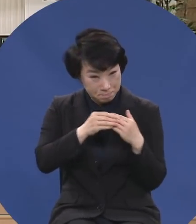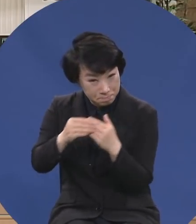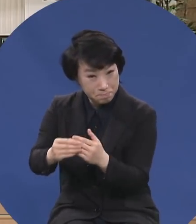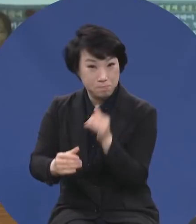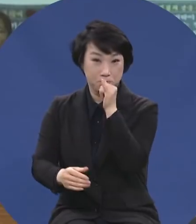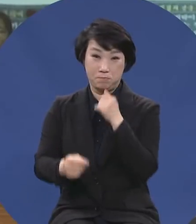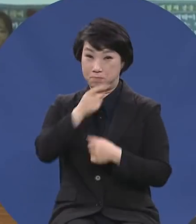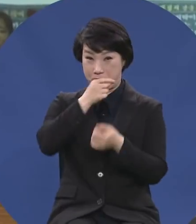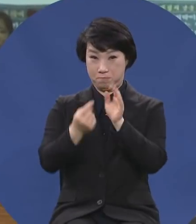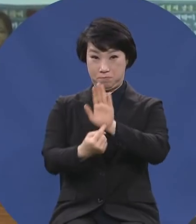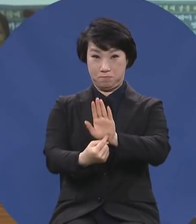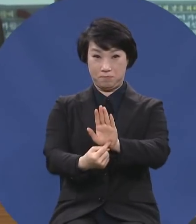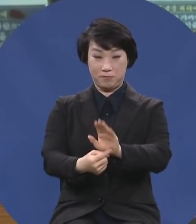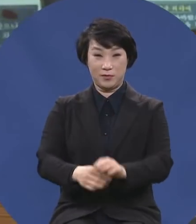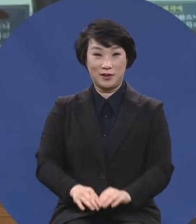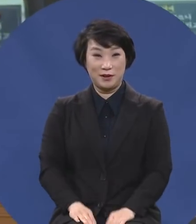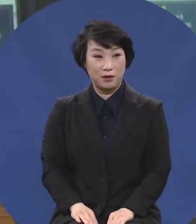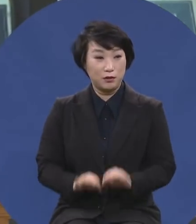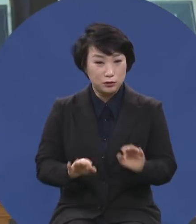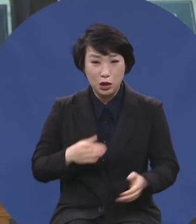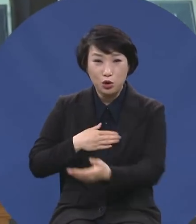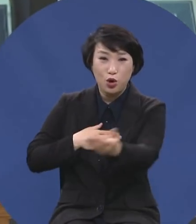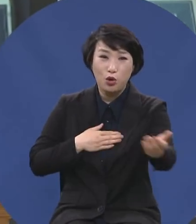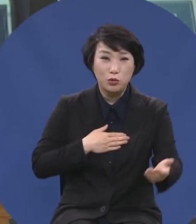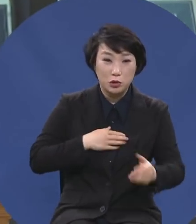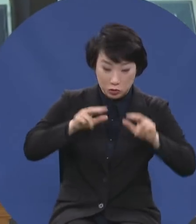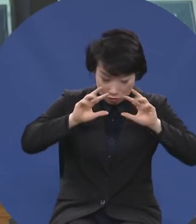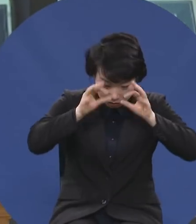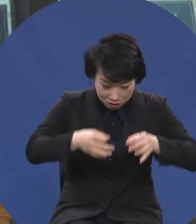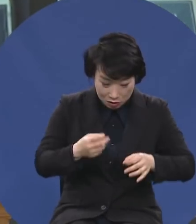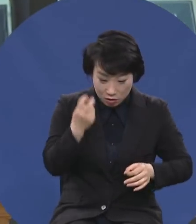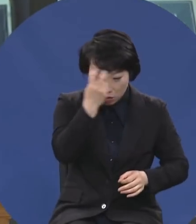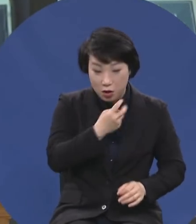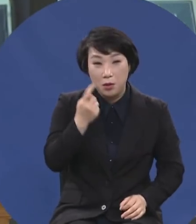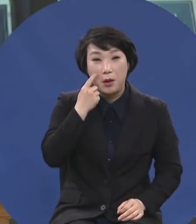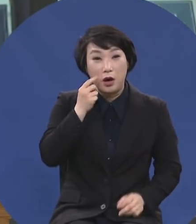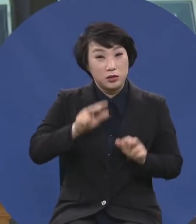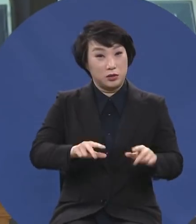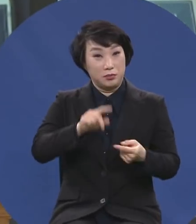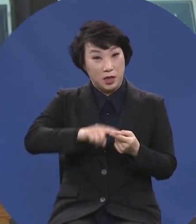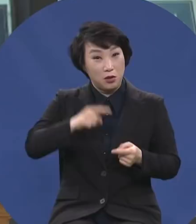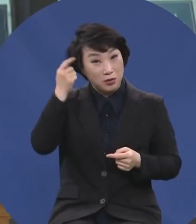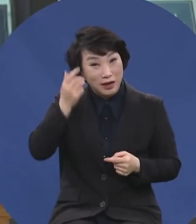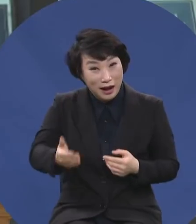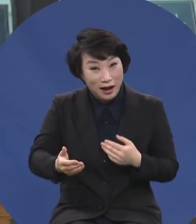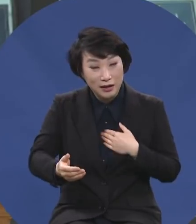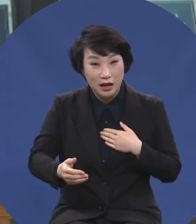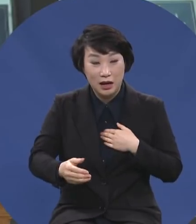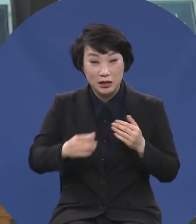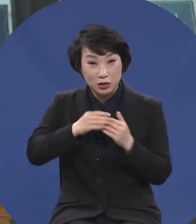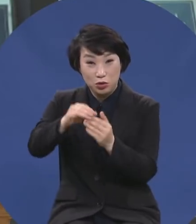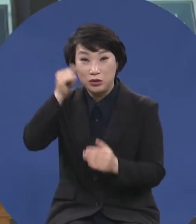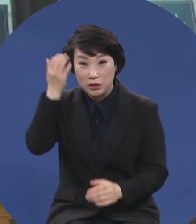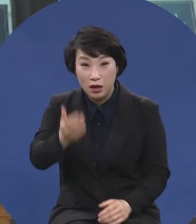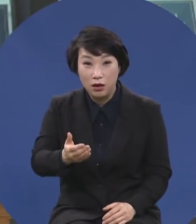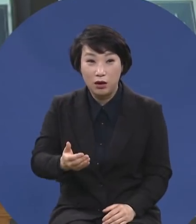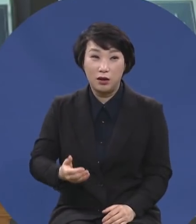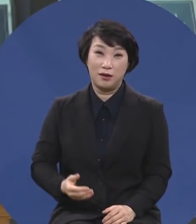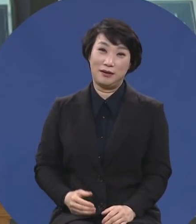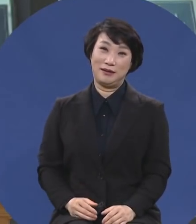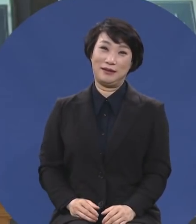있다는 증거입니다. 근데 여러분이 지금 그러느냐 그 말이에요. 지금 그러느냐?